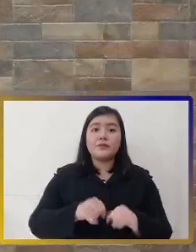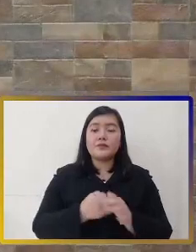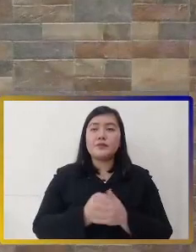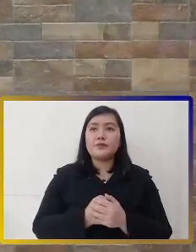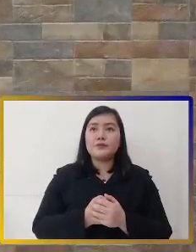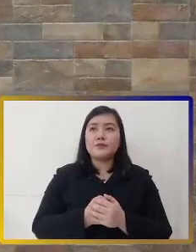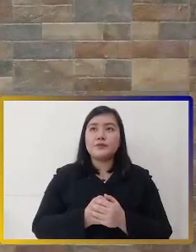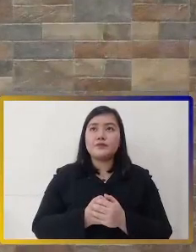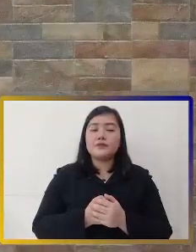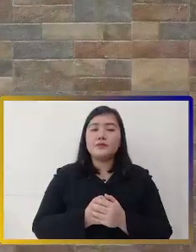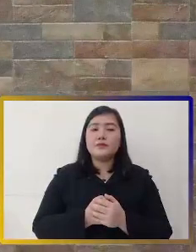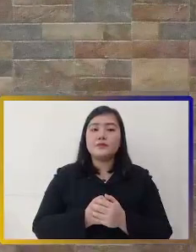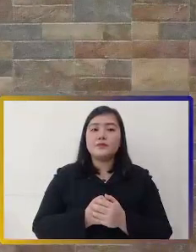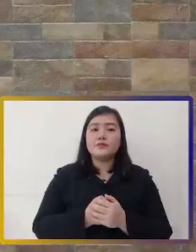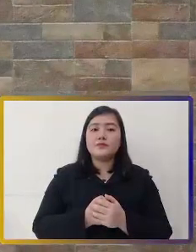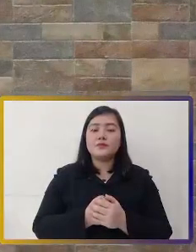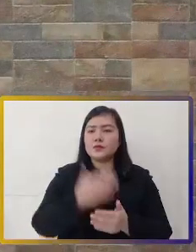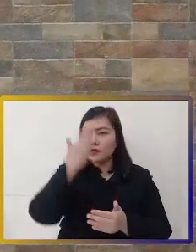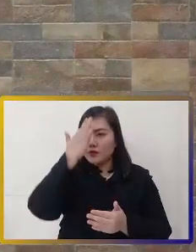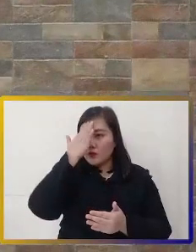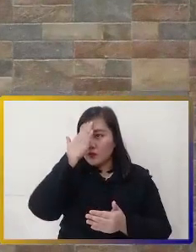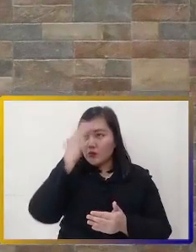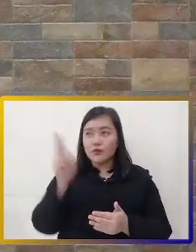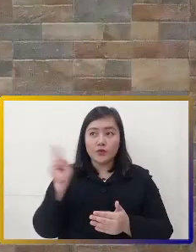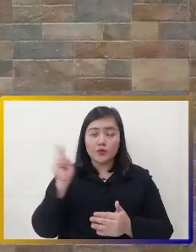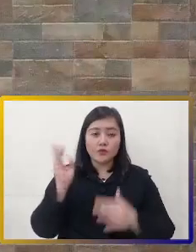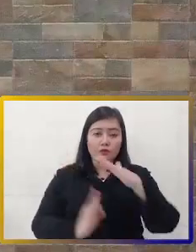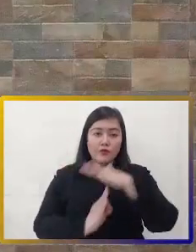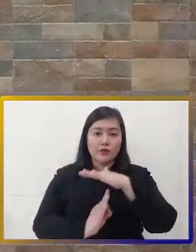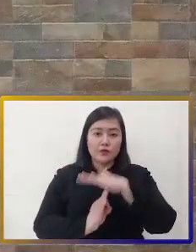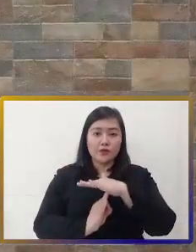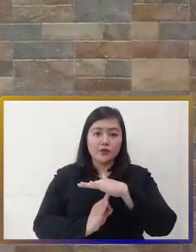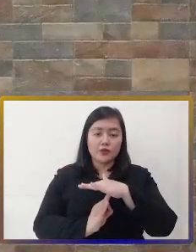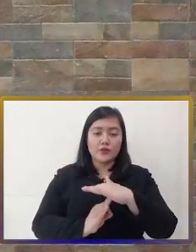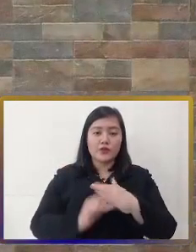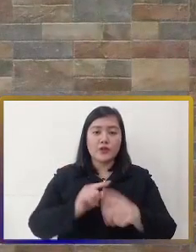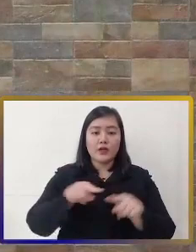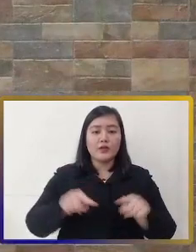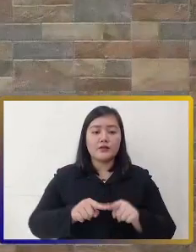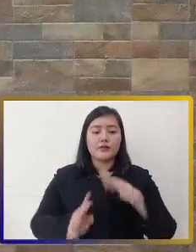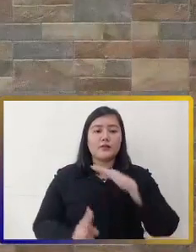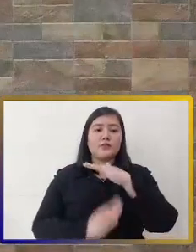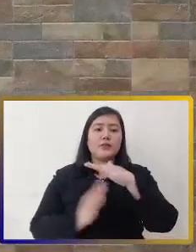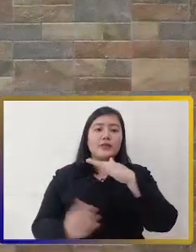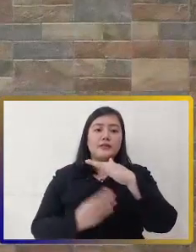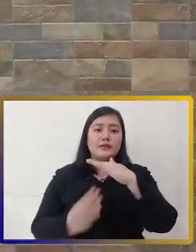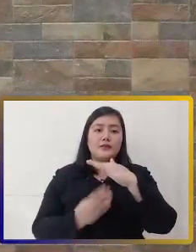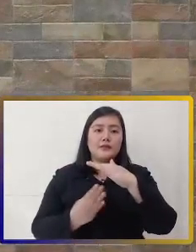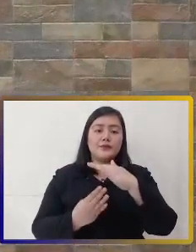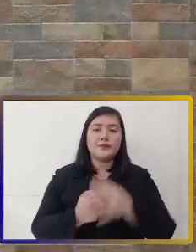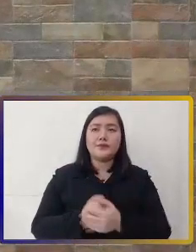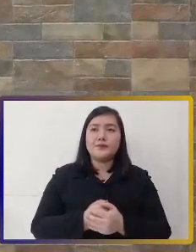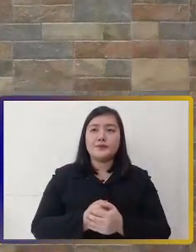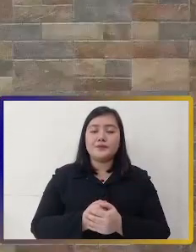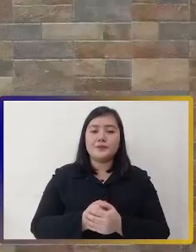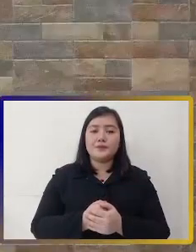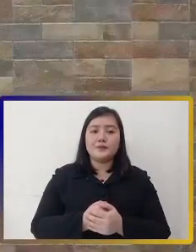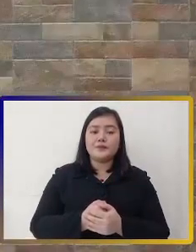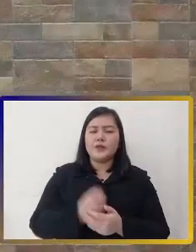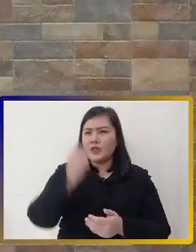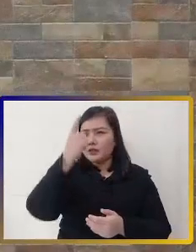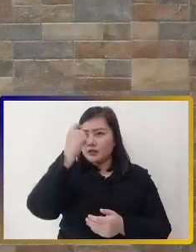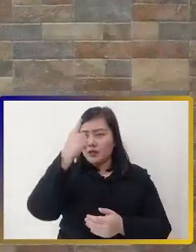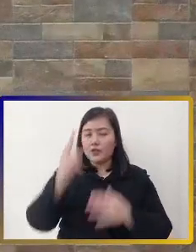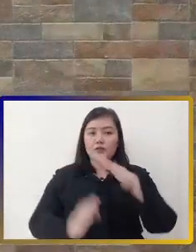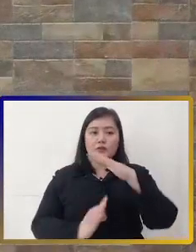yung pundasyon para maging basihan po natin. So, pagdating po sa upon understanding the foundation that Jesus